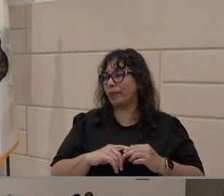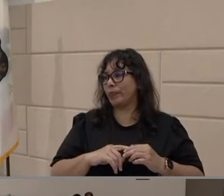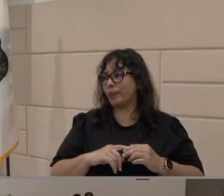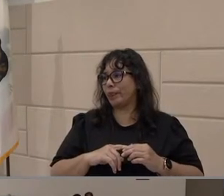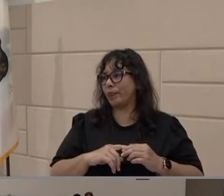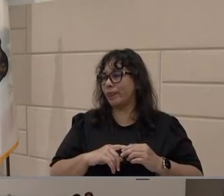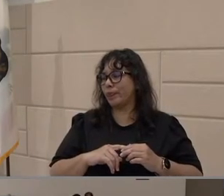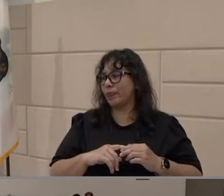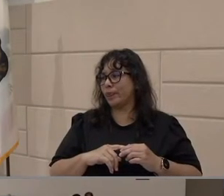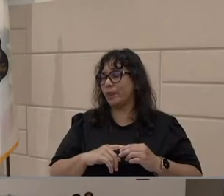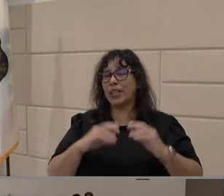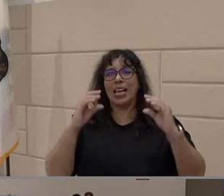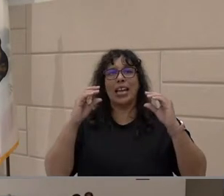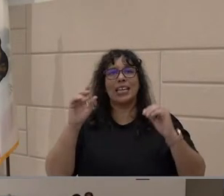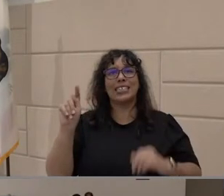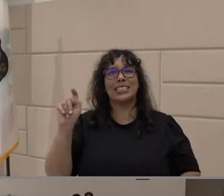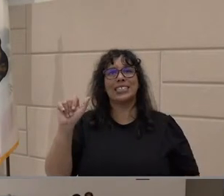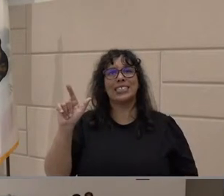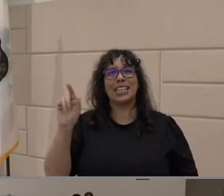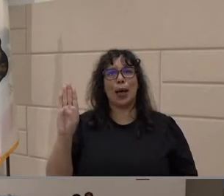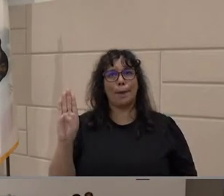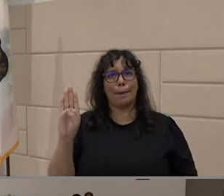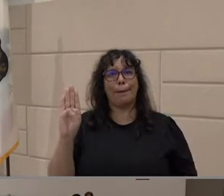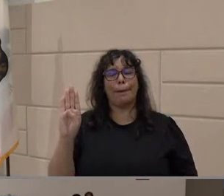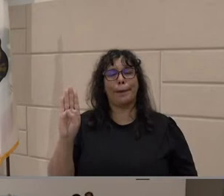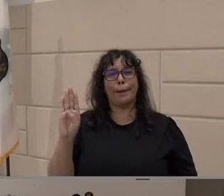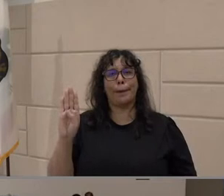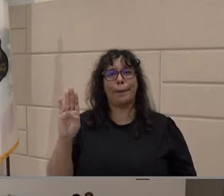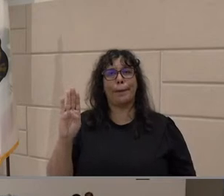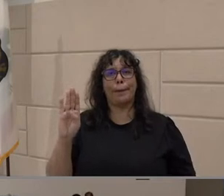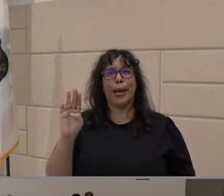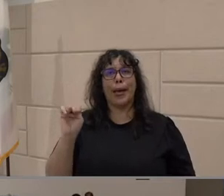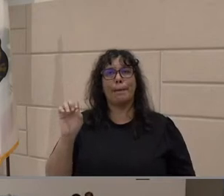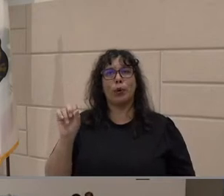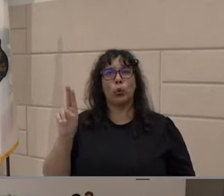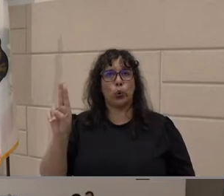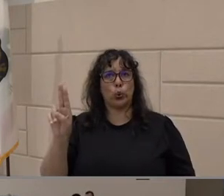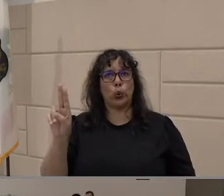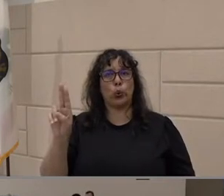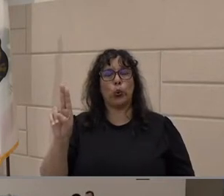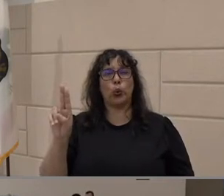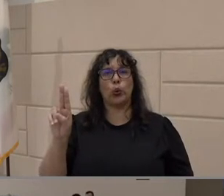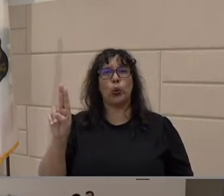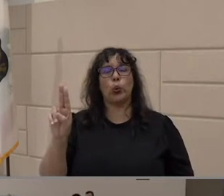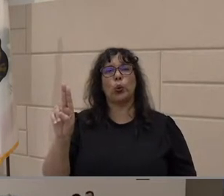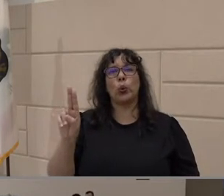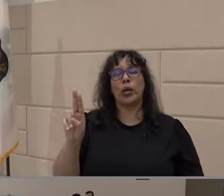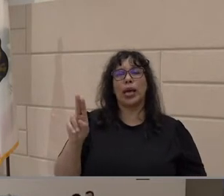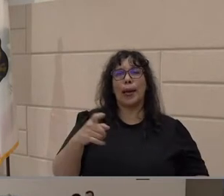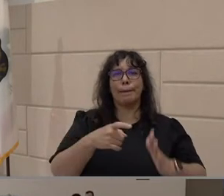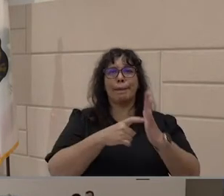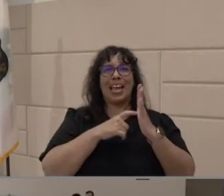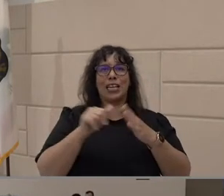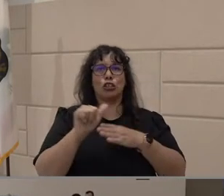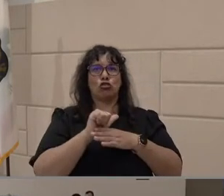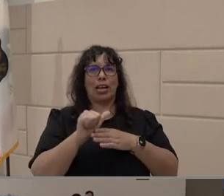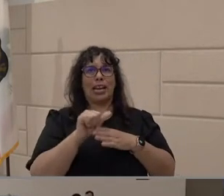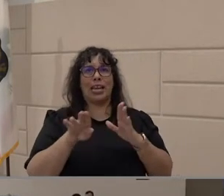5ទួលនឹង0អឺសមាគមគ្រូអឺក្នុង